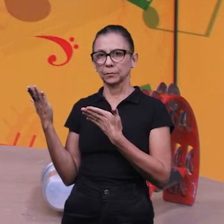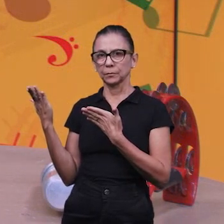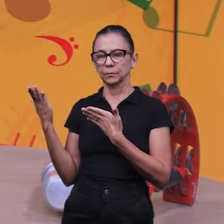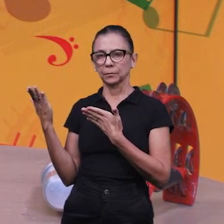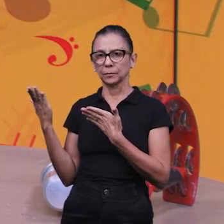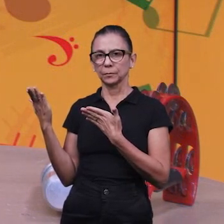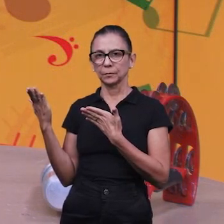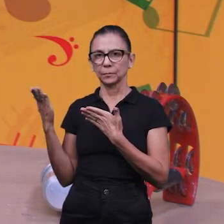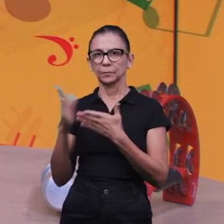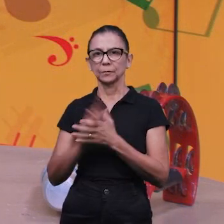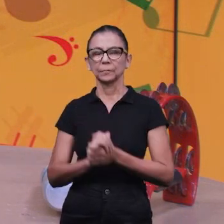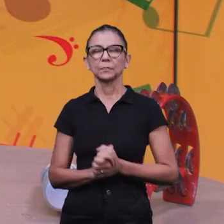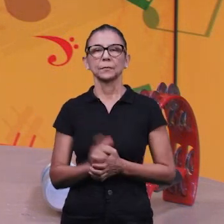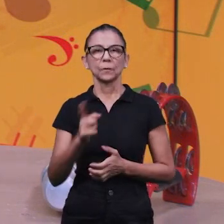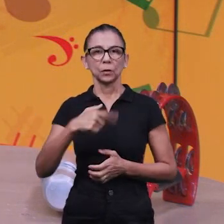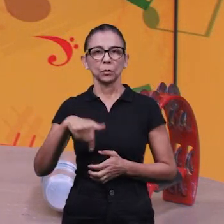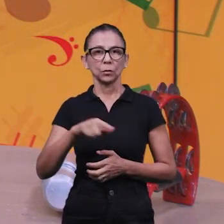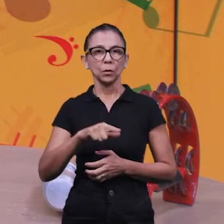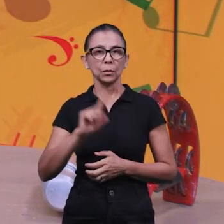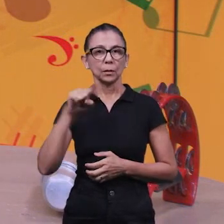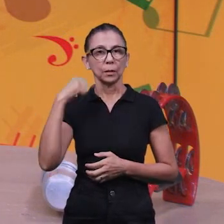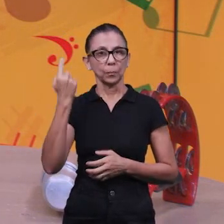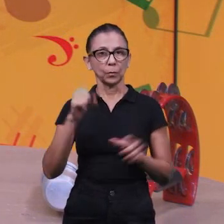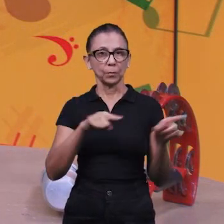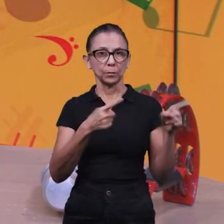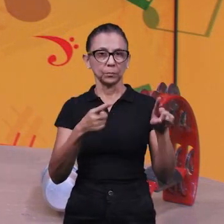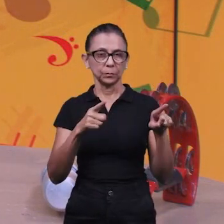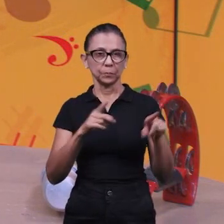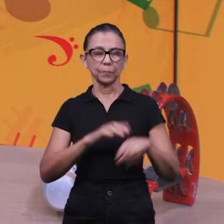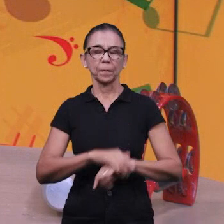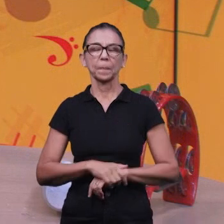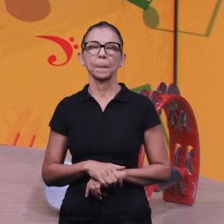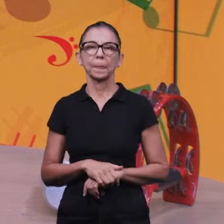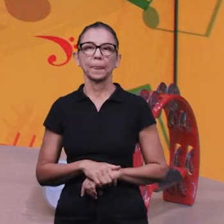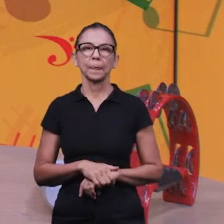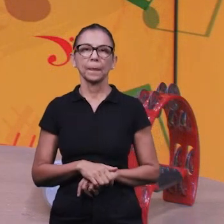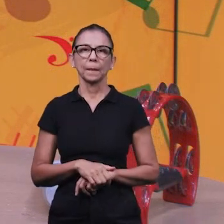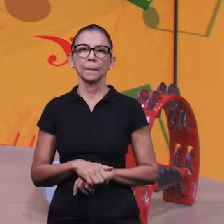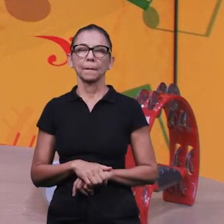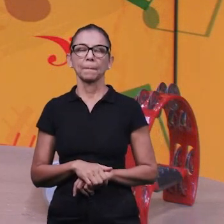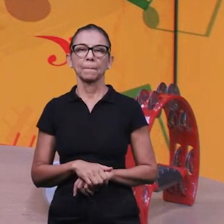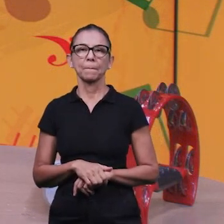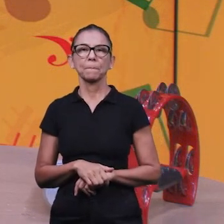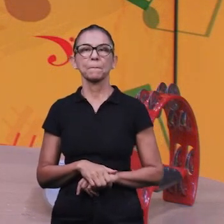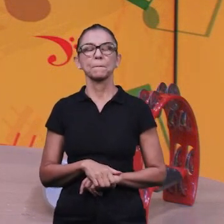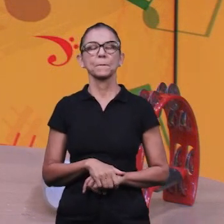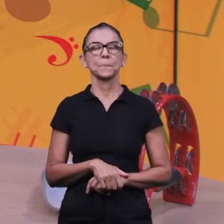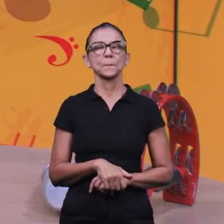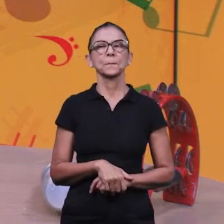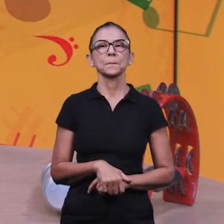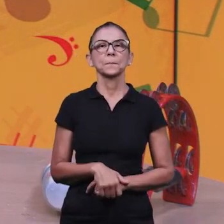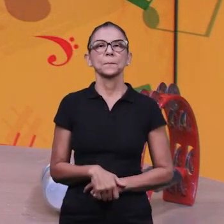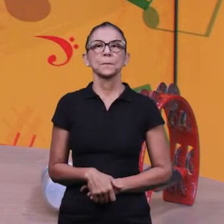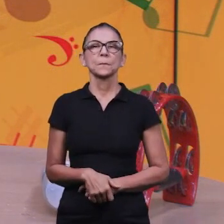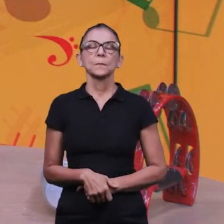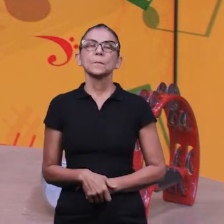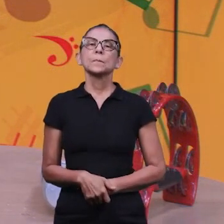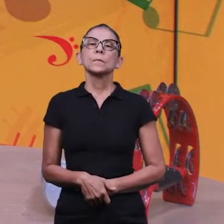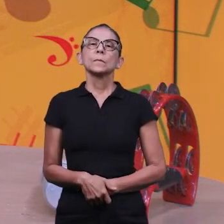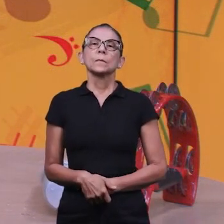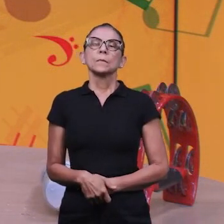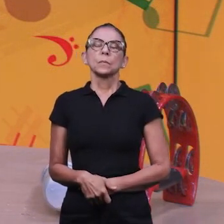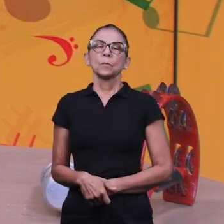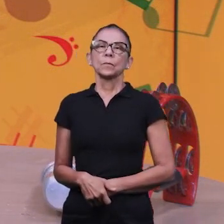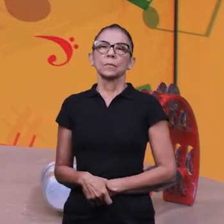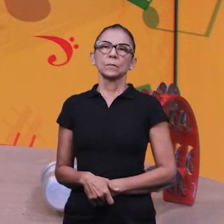Le premier temps sera avec nous. Après, l'instrument de mélodie. La la la la,